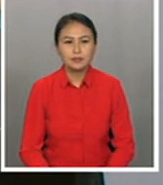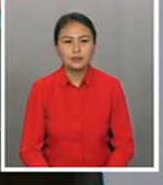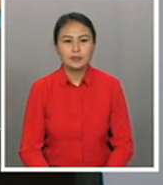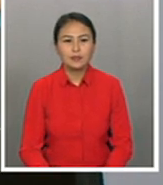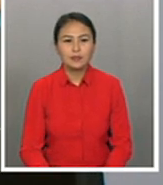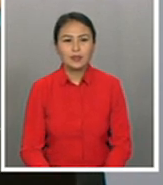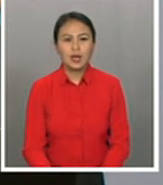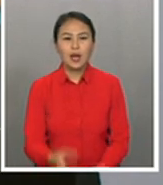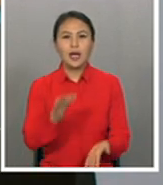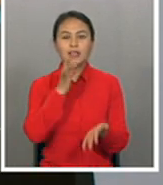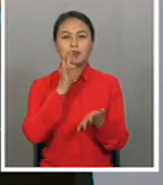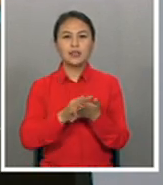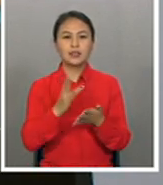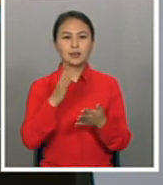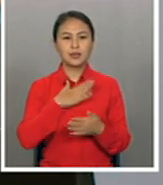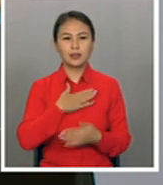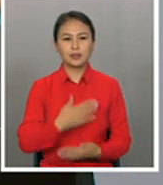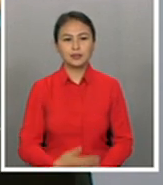Ответьте мне